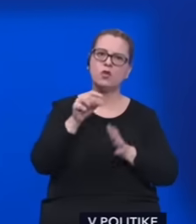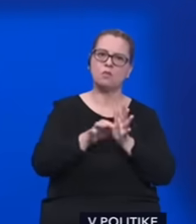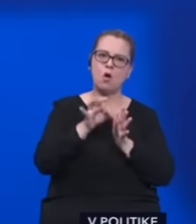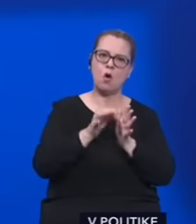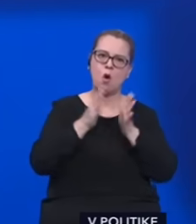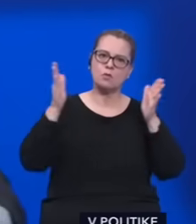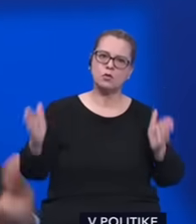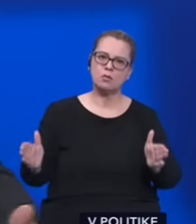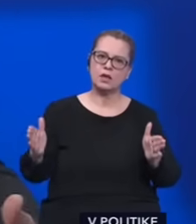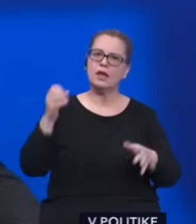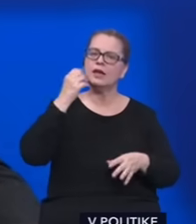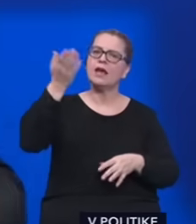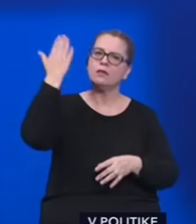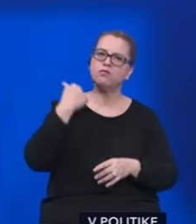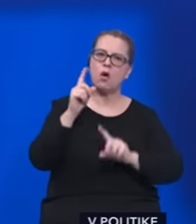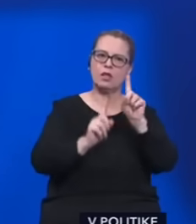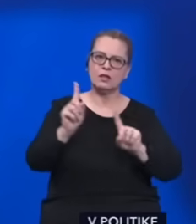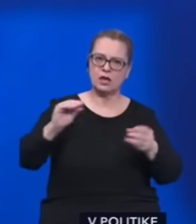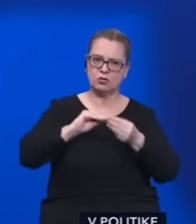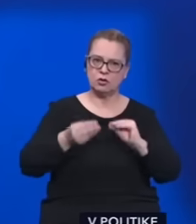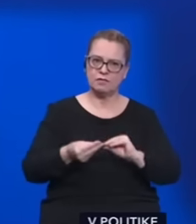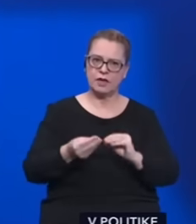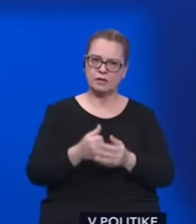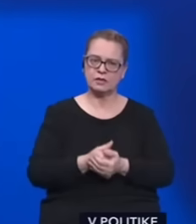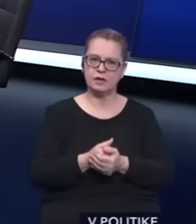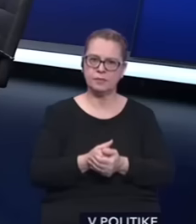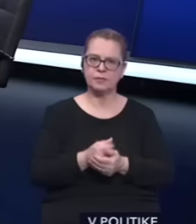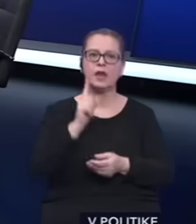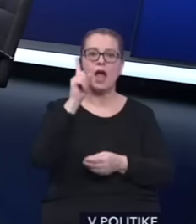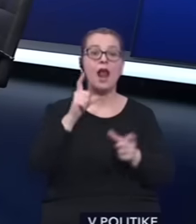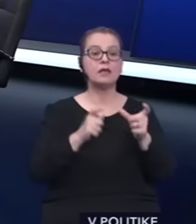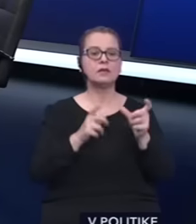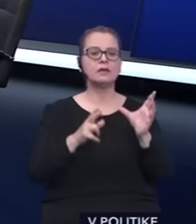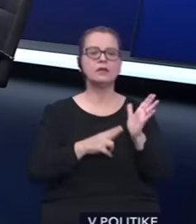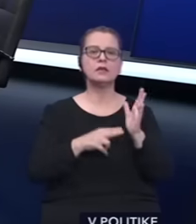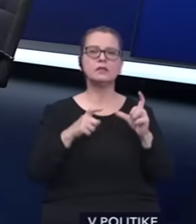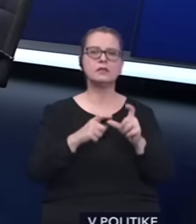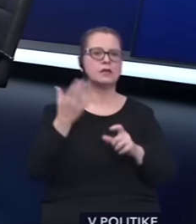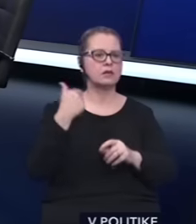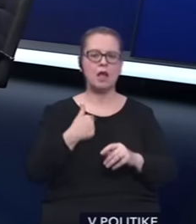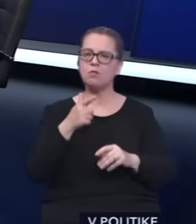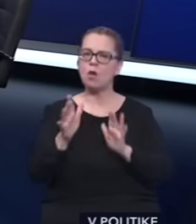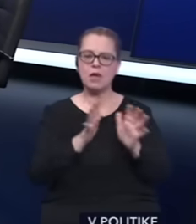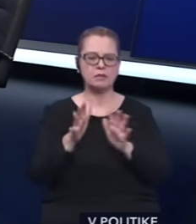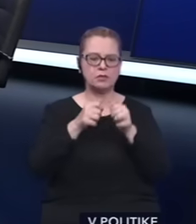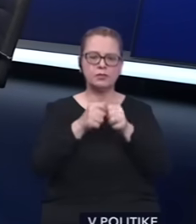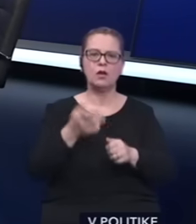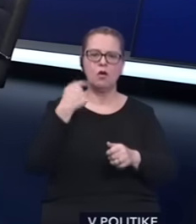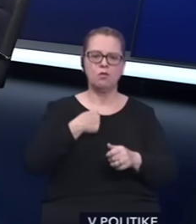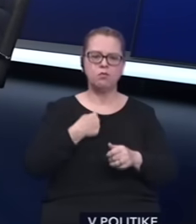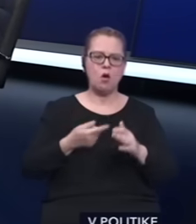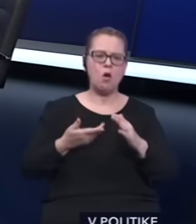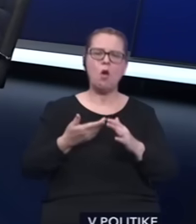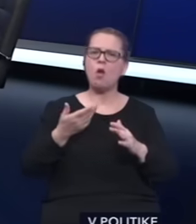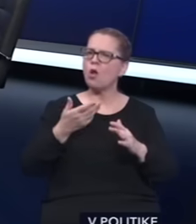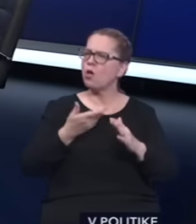období, keď sa diali niektoré veci, ktoré sa diali v bezpečnostných zložkách, a bola podo mňou SIS-ka, VOS-ka, MBU a